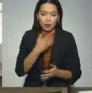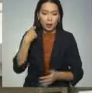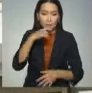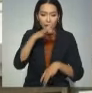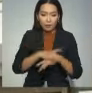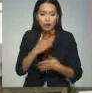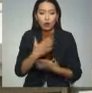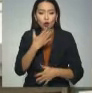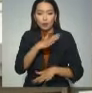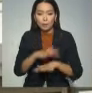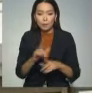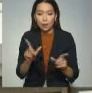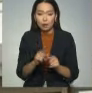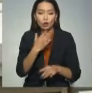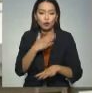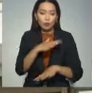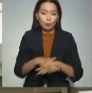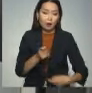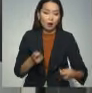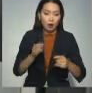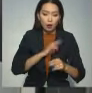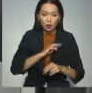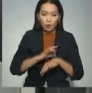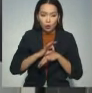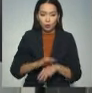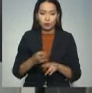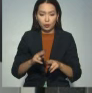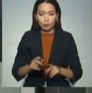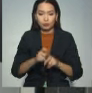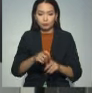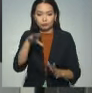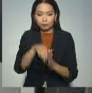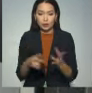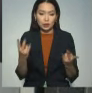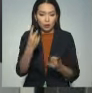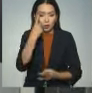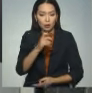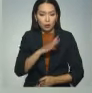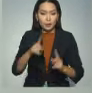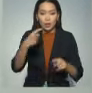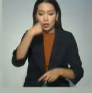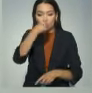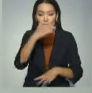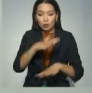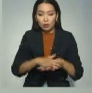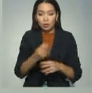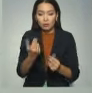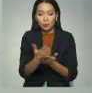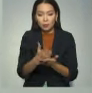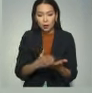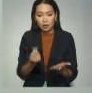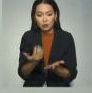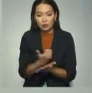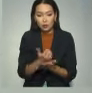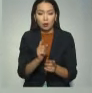ұлттық банкке үкіметпен бірлесіп ұлттық қорды басқару ісін жеделдету туралы ұсыныс енгізуді тапсырды. Өйткені келер жылы қордың жарты табысы елдегі